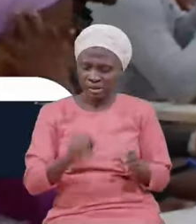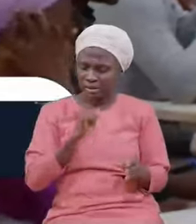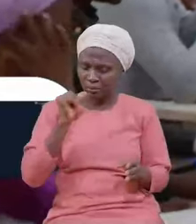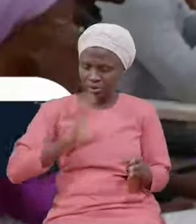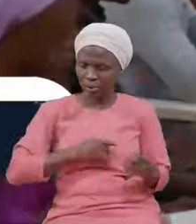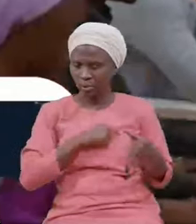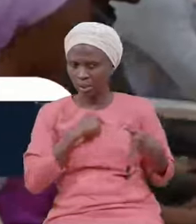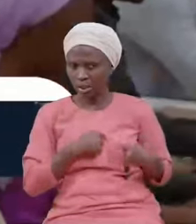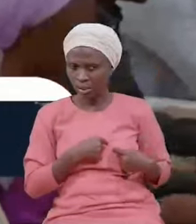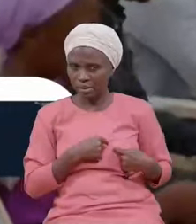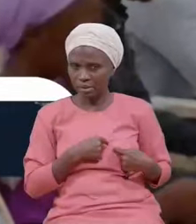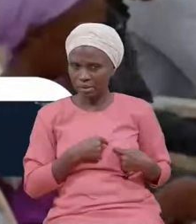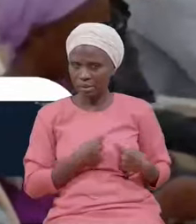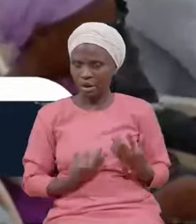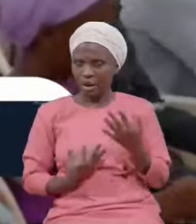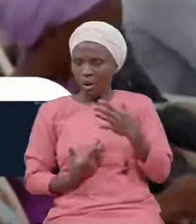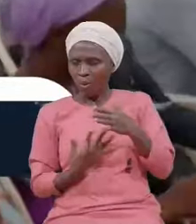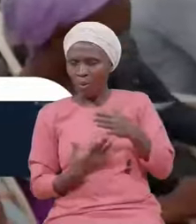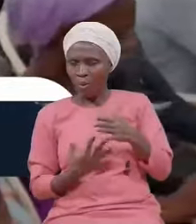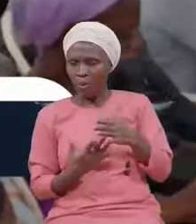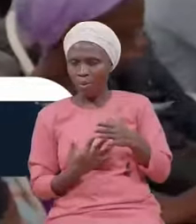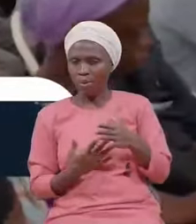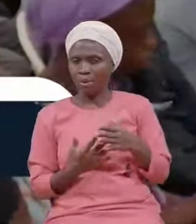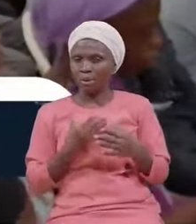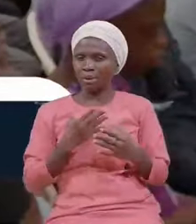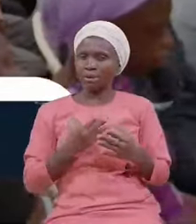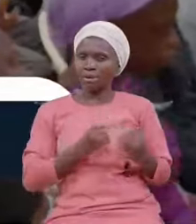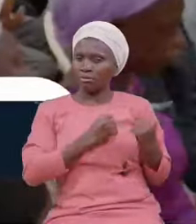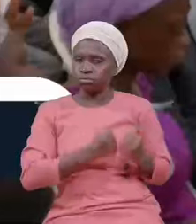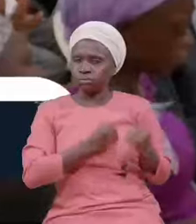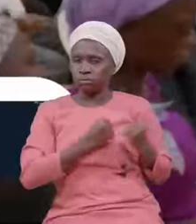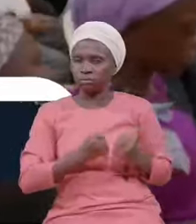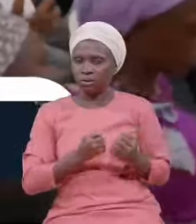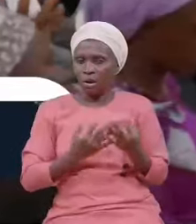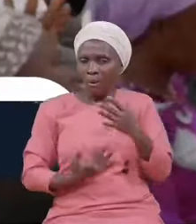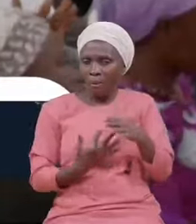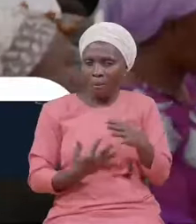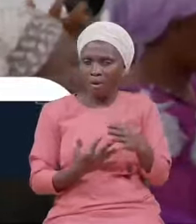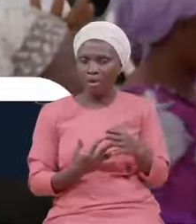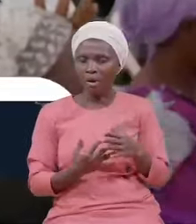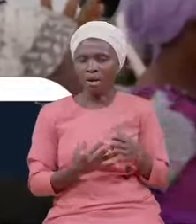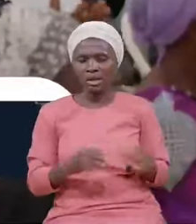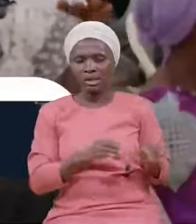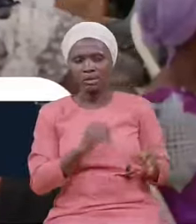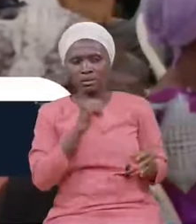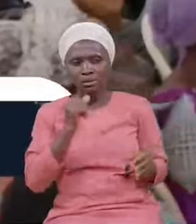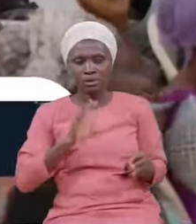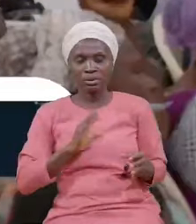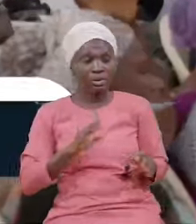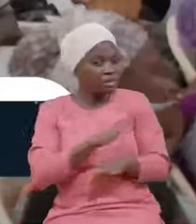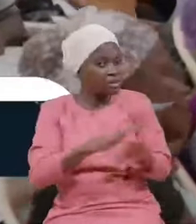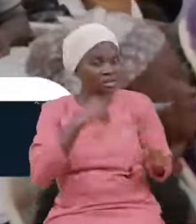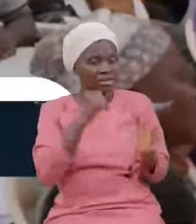pas au-dedans de nous? Ils n'ont pas dit, est-ce que notre tête ne tournait pas?